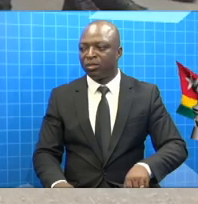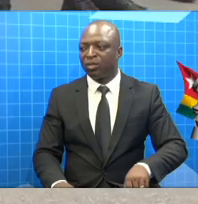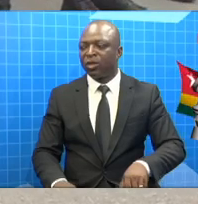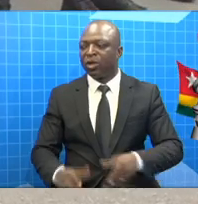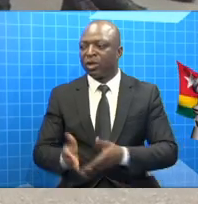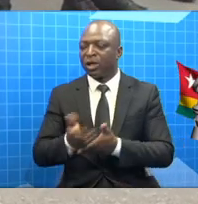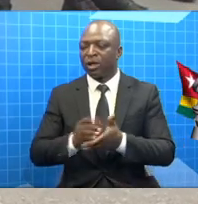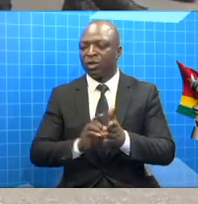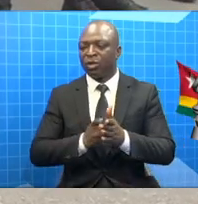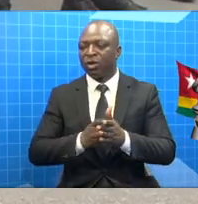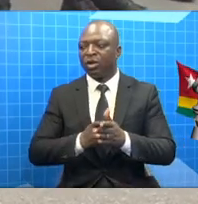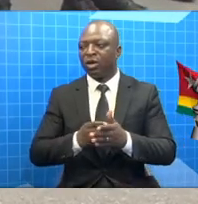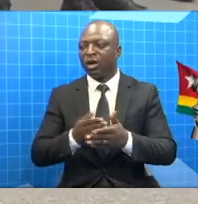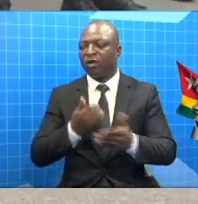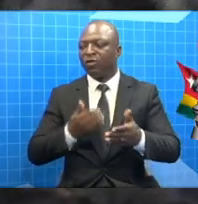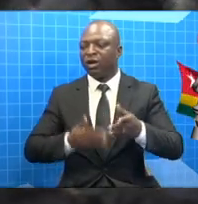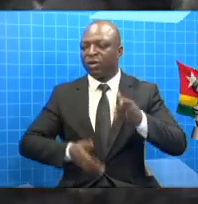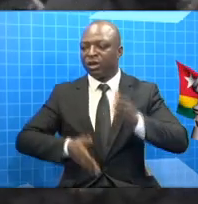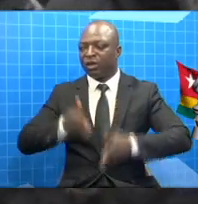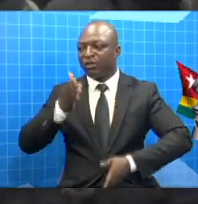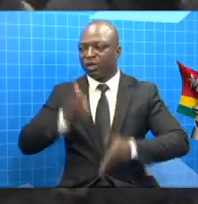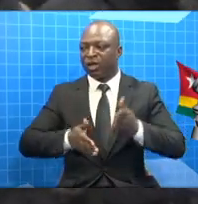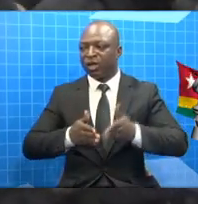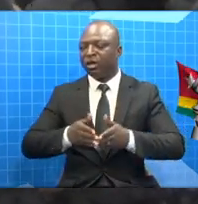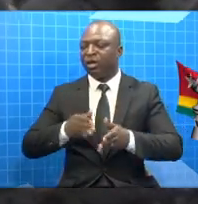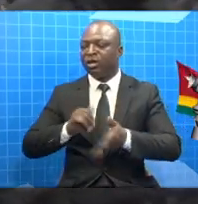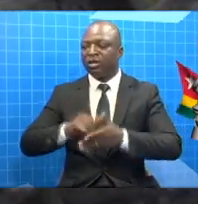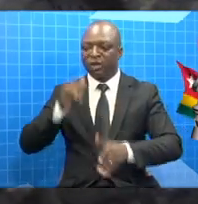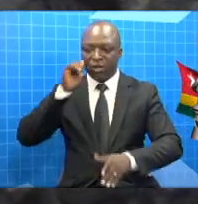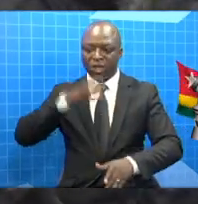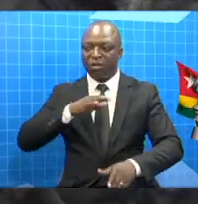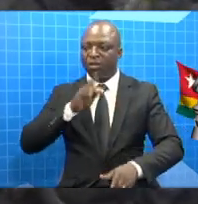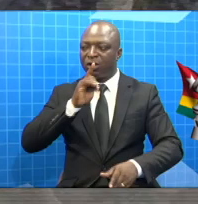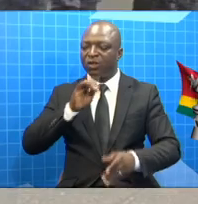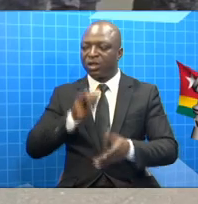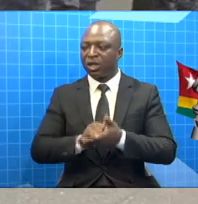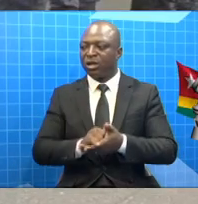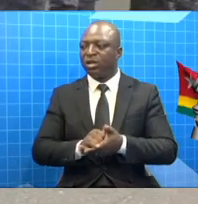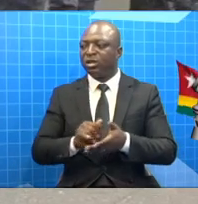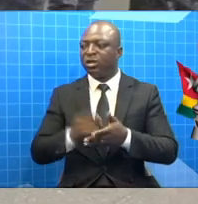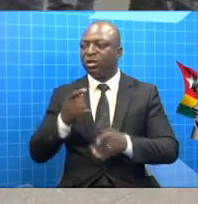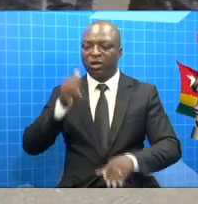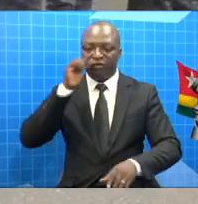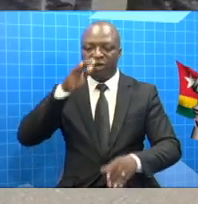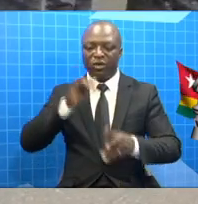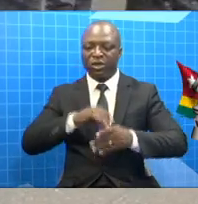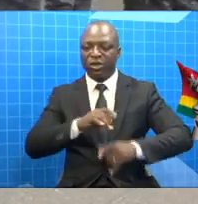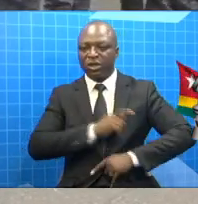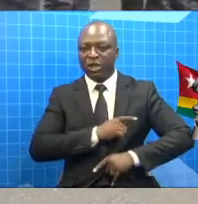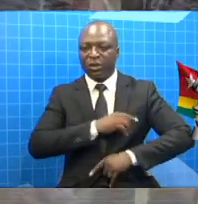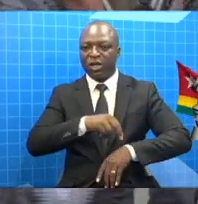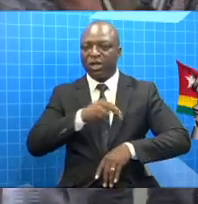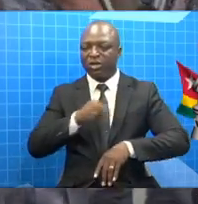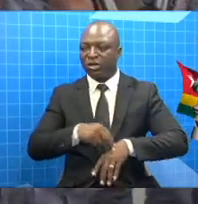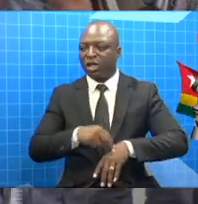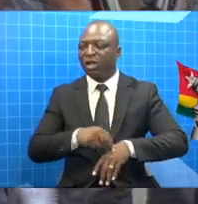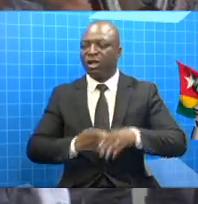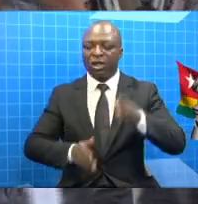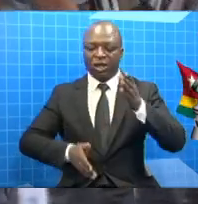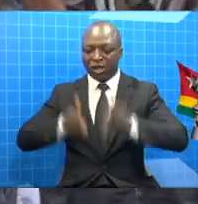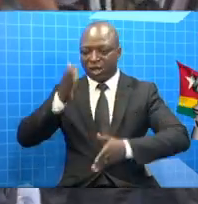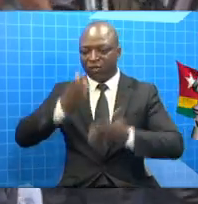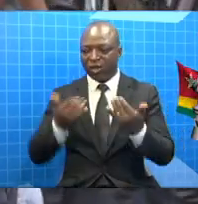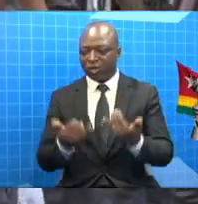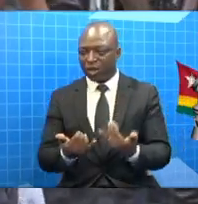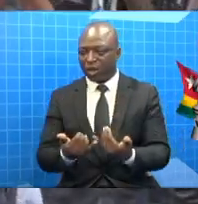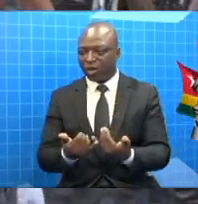Quelques minutes avant le défilé, Peta Chatom Serene, c'est l'une des femmes de la gendarmerie nationale qui défile tout à